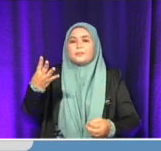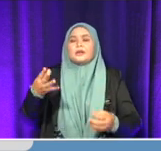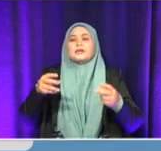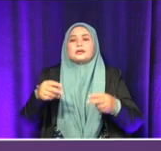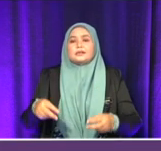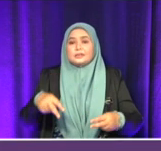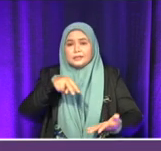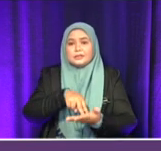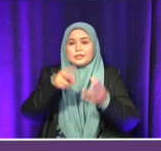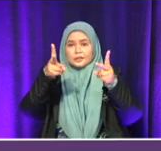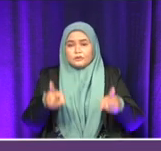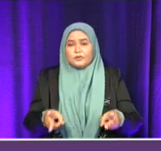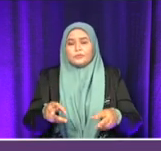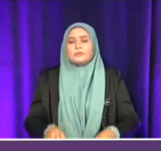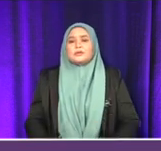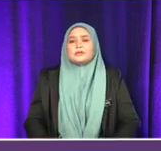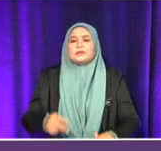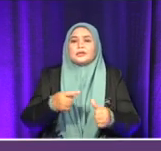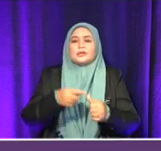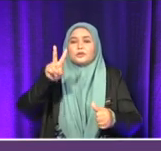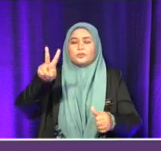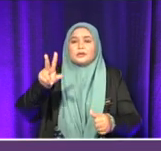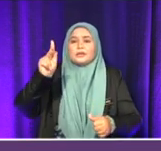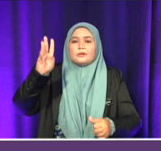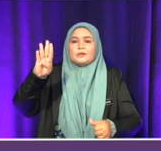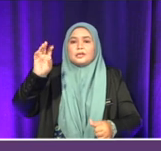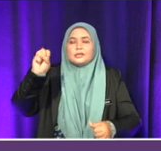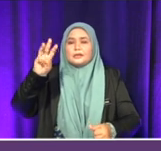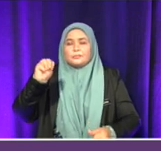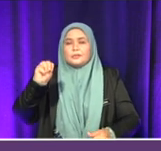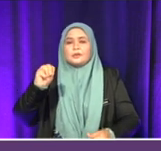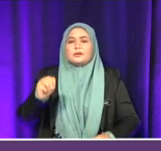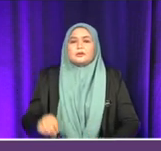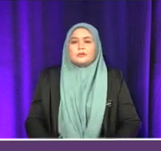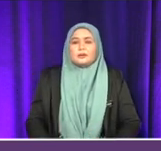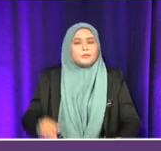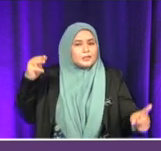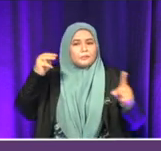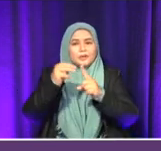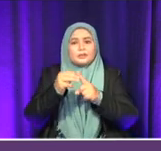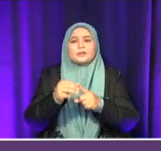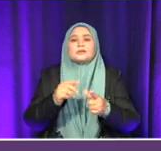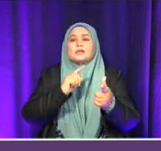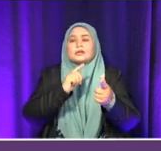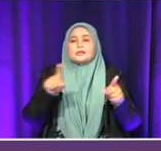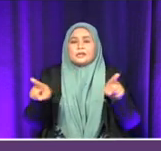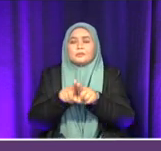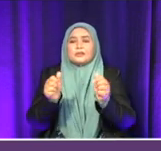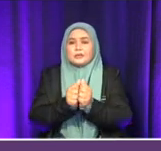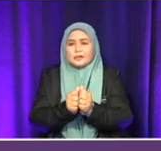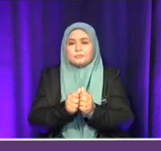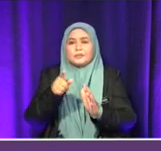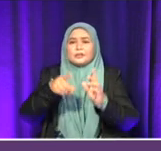individu yang kedua adalah kbsm Oke kbsm Mad lama dia selaras dengan falsafah pendidikan